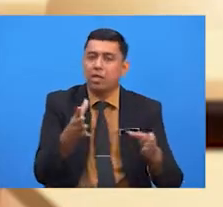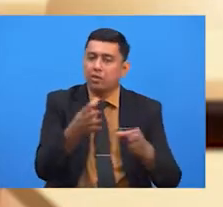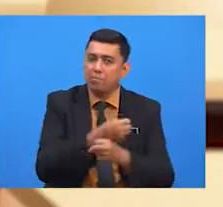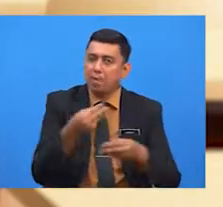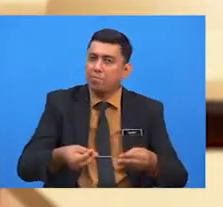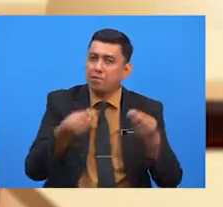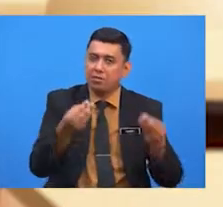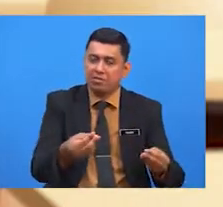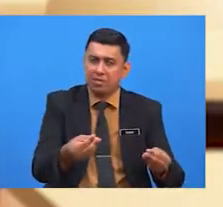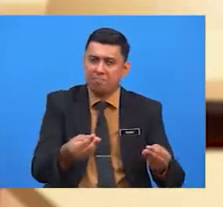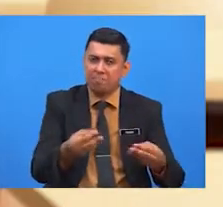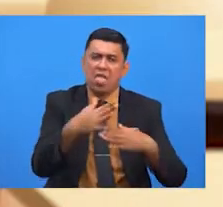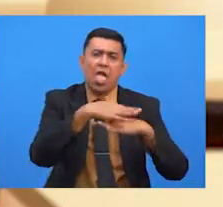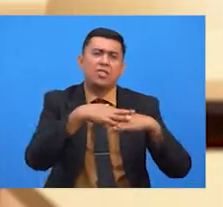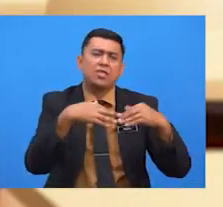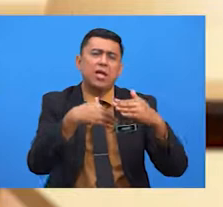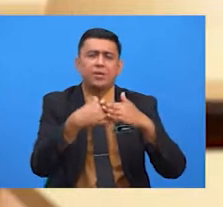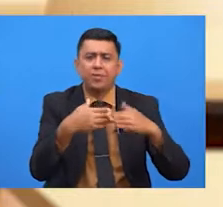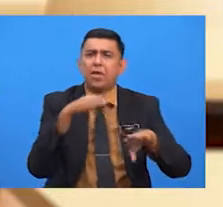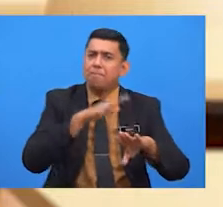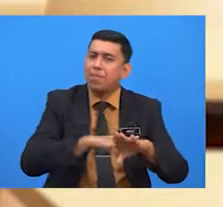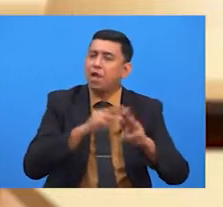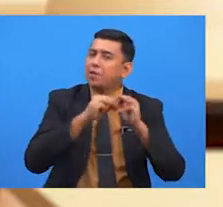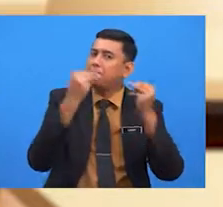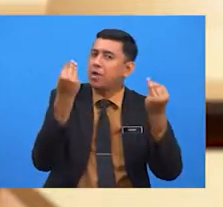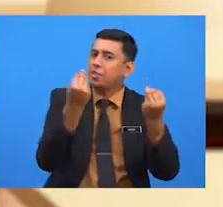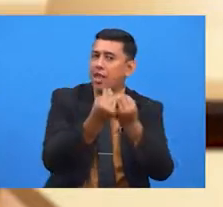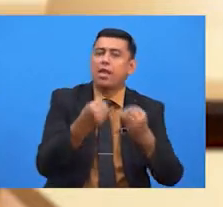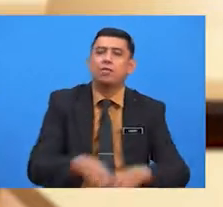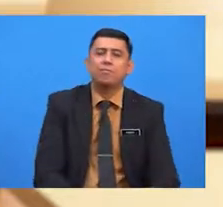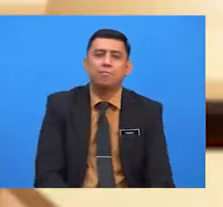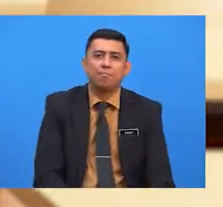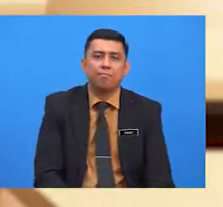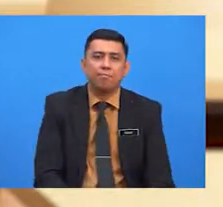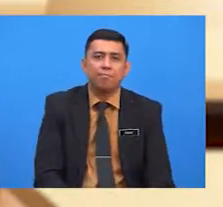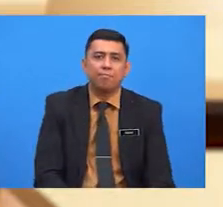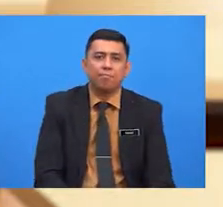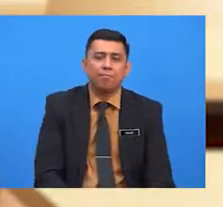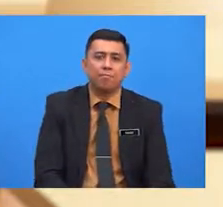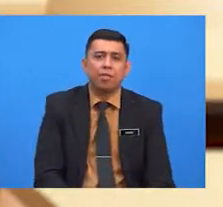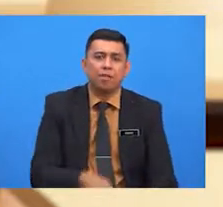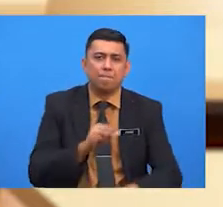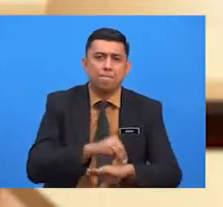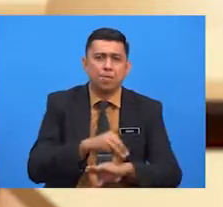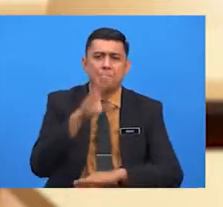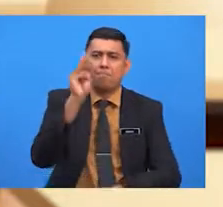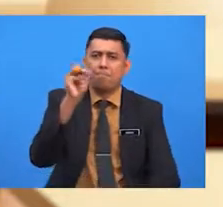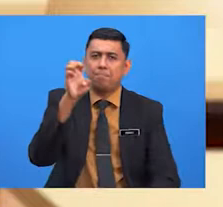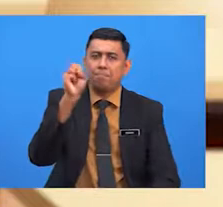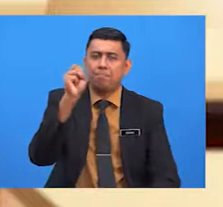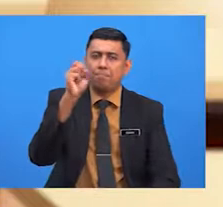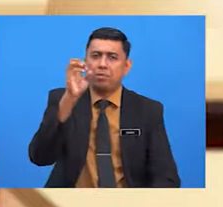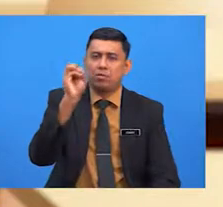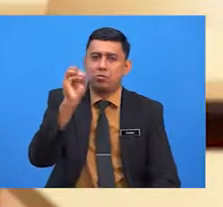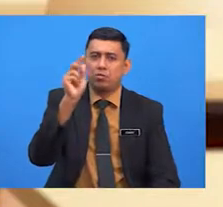memberikan keselesaan kepada masyarakat. Tamadun Mesopotamia terkenal dengan